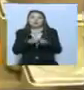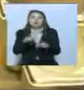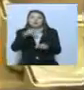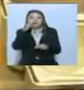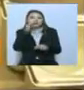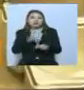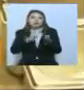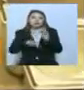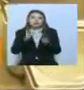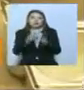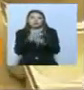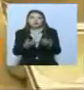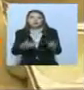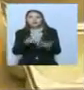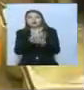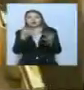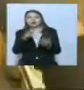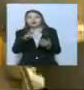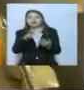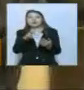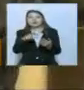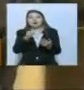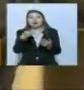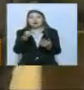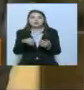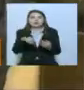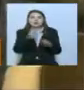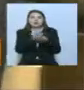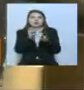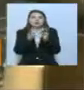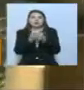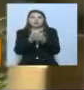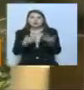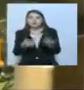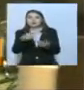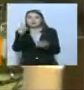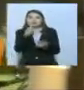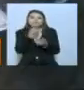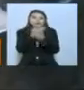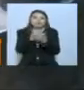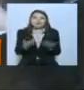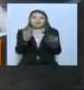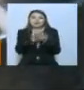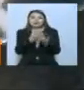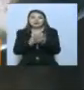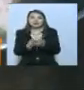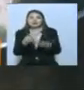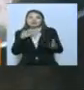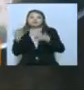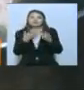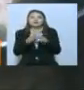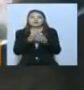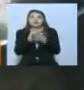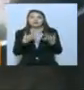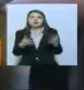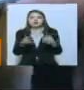свою резиденцию. Большинство блюд тайской кухни представляют собой причудливое сочетание самых разных ингредиентов, которые не могут сосуществовать